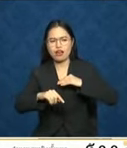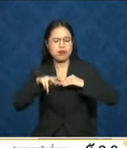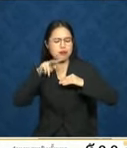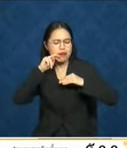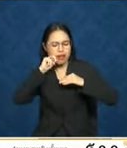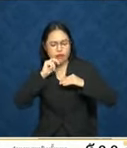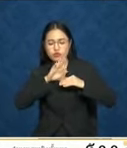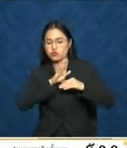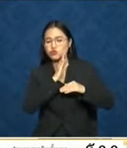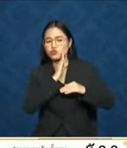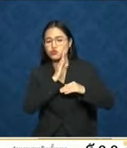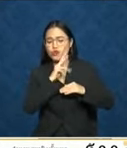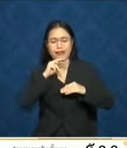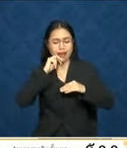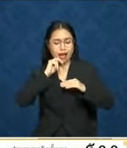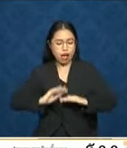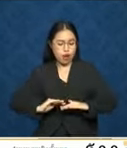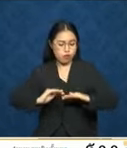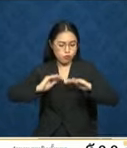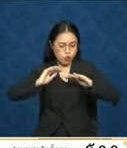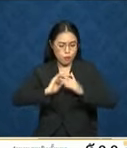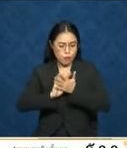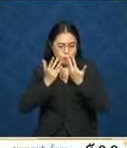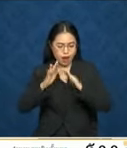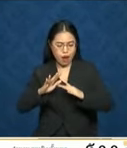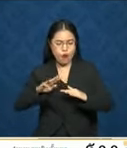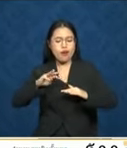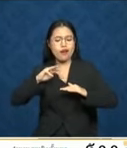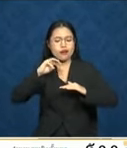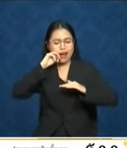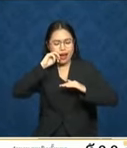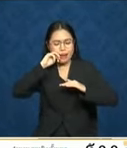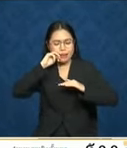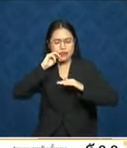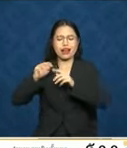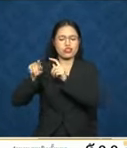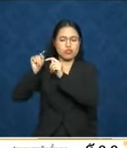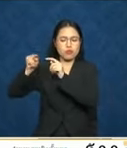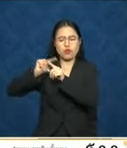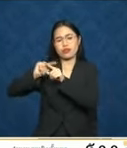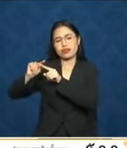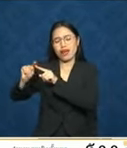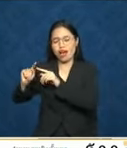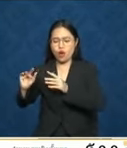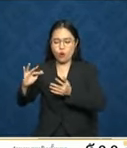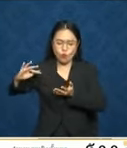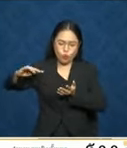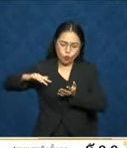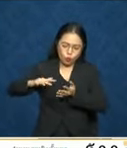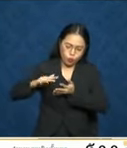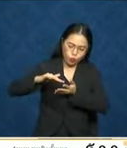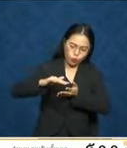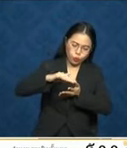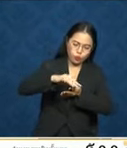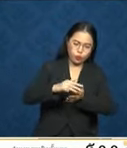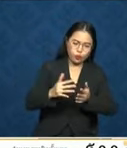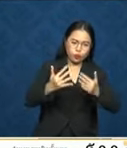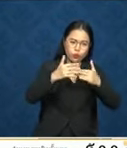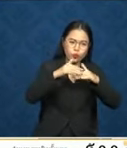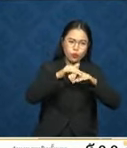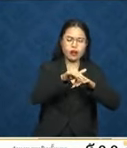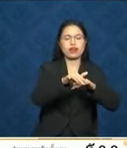มีภาวะน้ำท่วมนะคะมวลน้ำทั้ง3ตำบลของอำเภอกงหลาไม่ว่าจะเป็นตำบลคลองเฉลิม